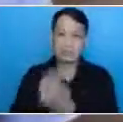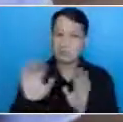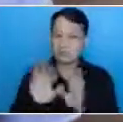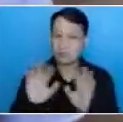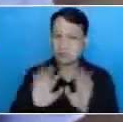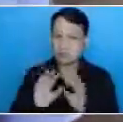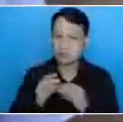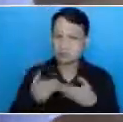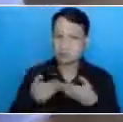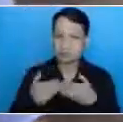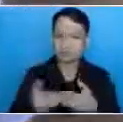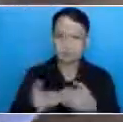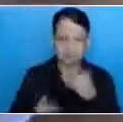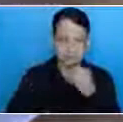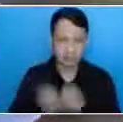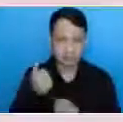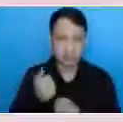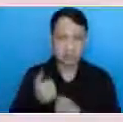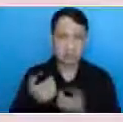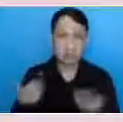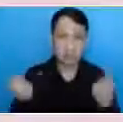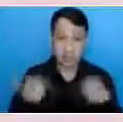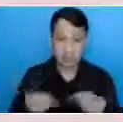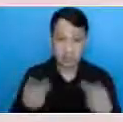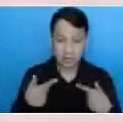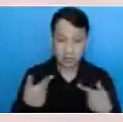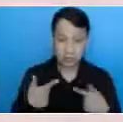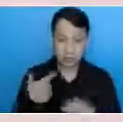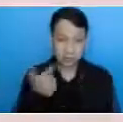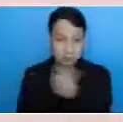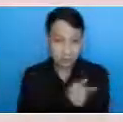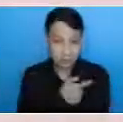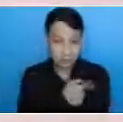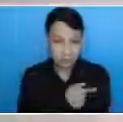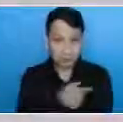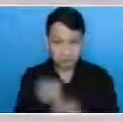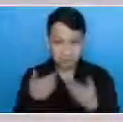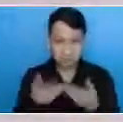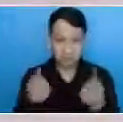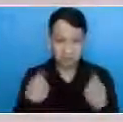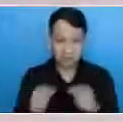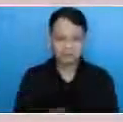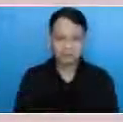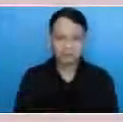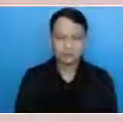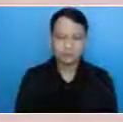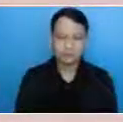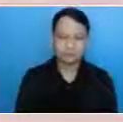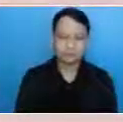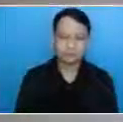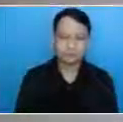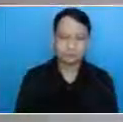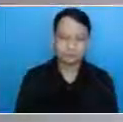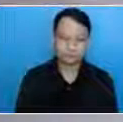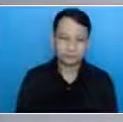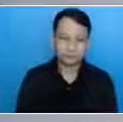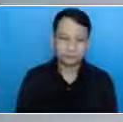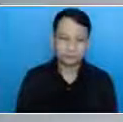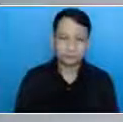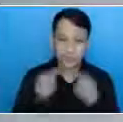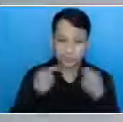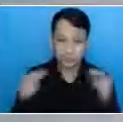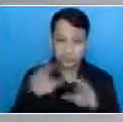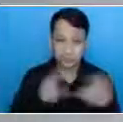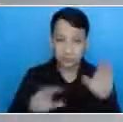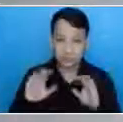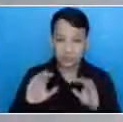ito nilalabanan. Ayon kay Mona, meron siyang type 1 diabetes at nahihirapan daw siyang i-control ang sugar level